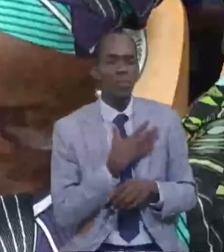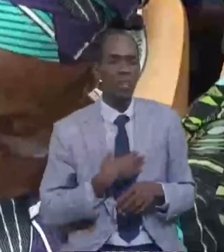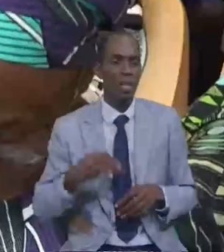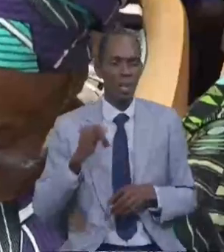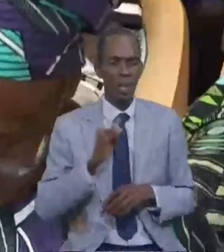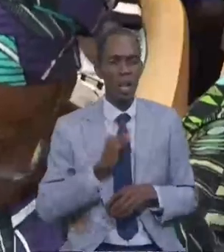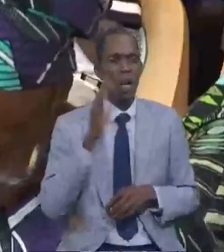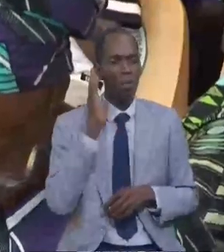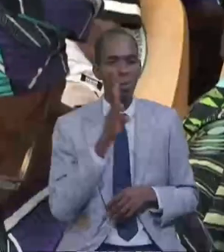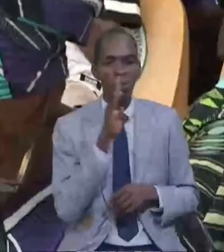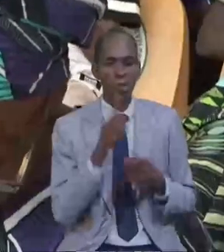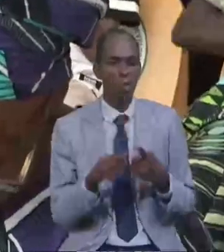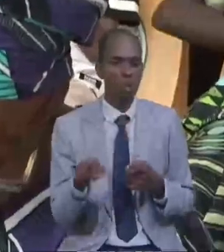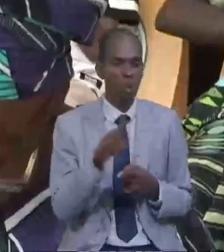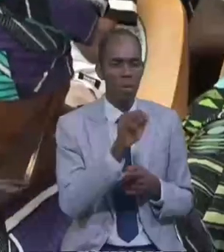Ensuite,